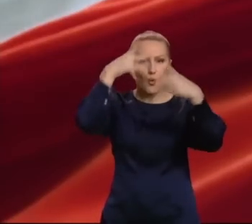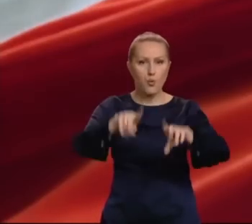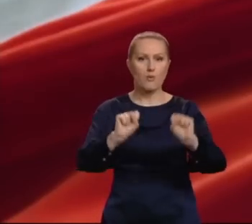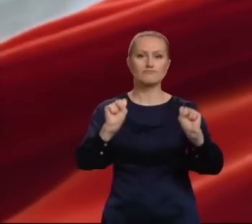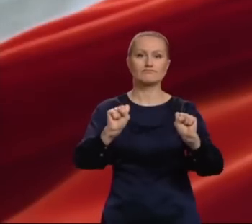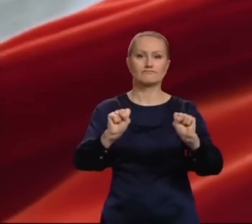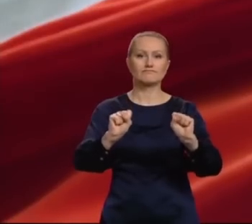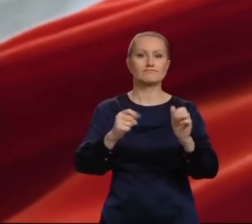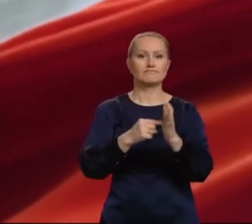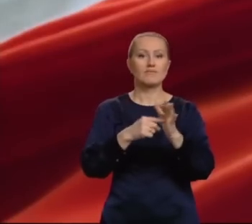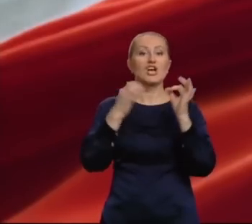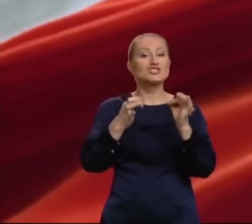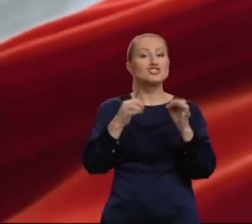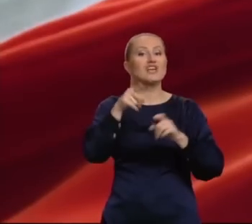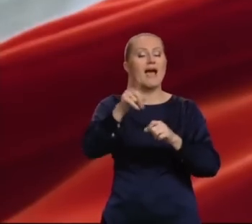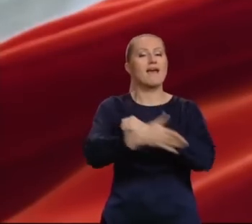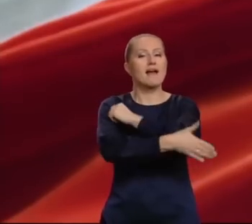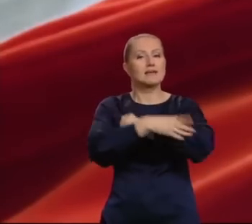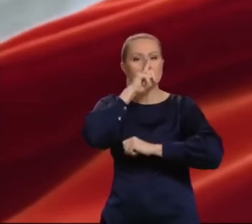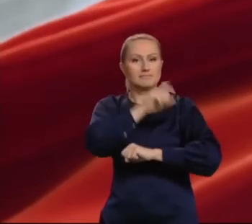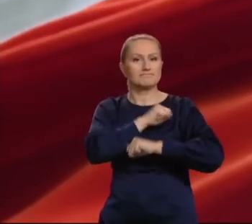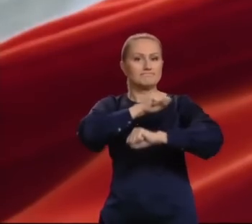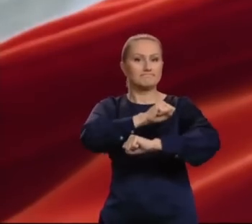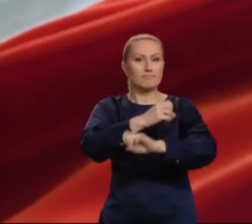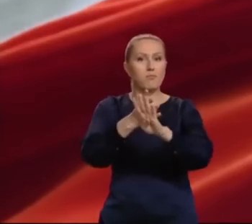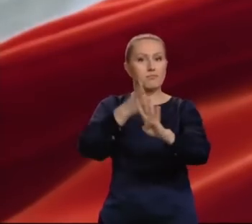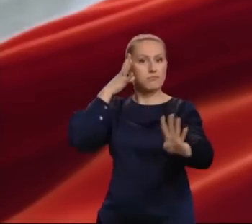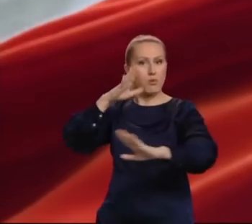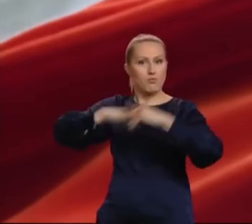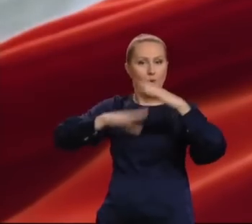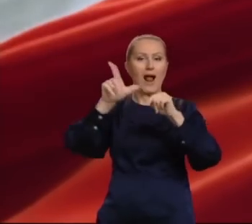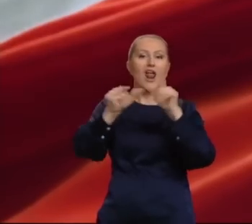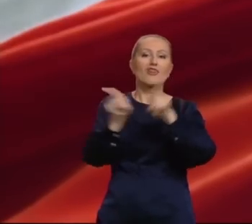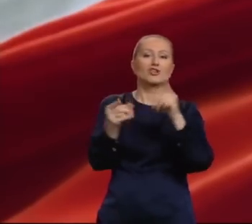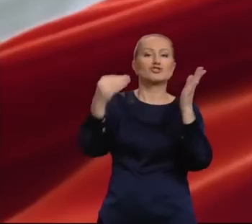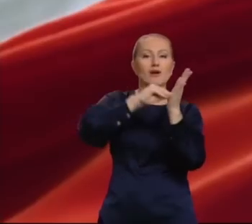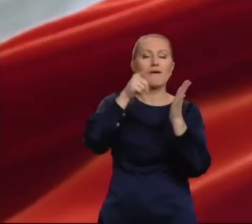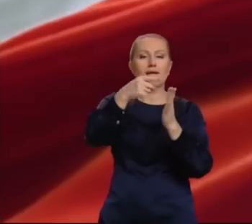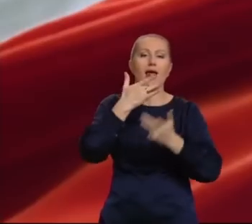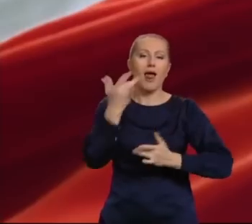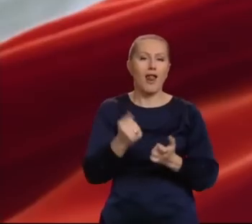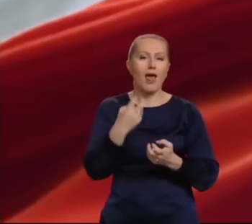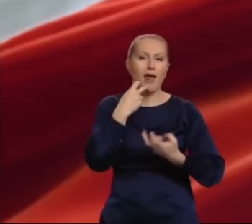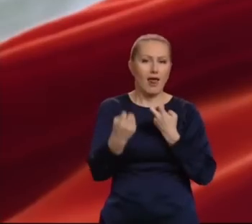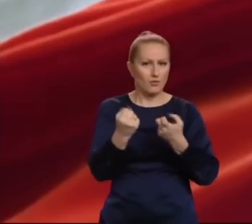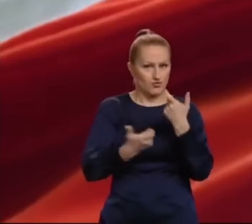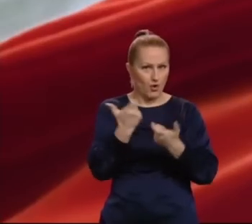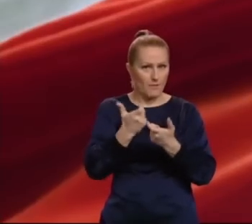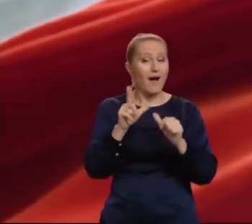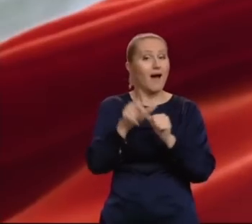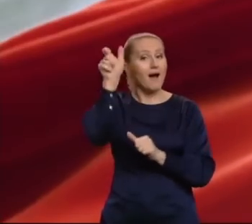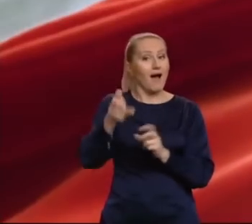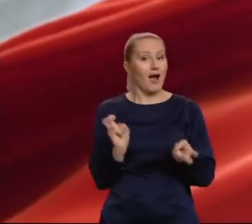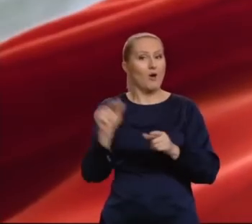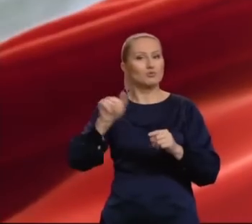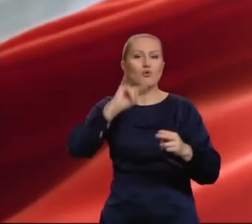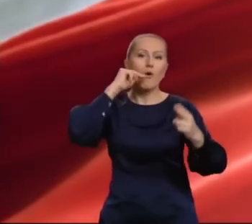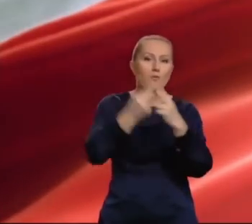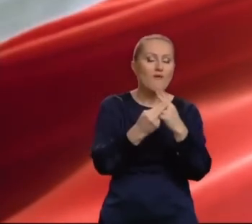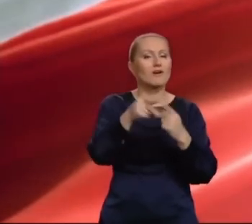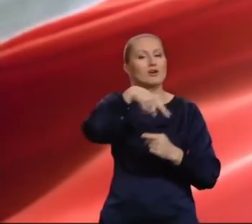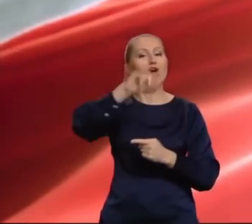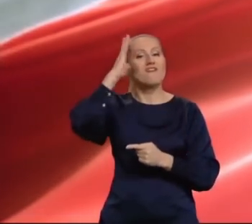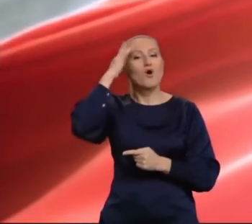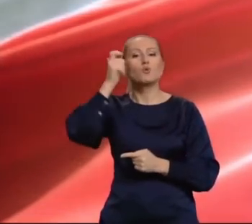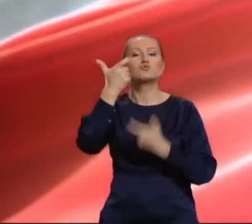chroni się nie tylko cegłą, ale też elektroniką. A pan Kaczyński powinien nam odpowiedzieć nie tylko na pytanie, co zrobić, żeby